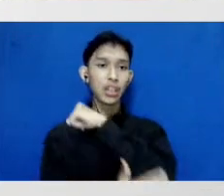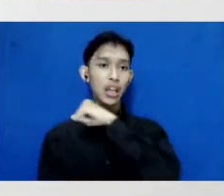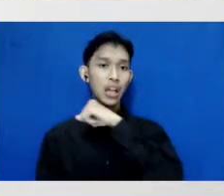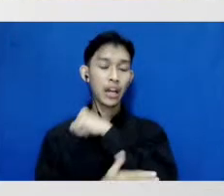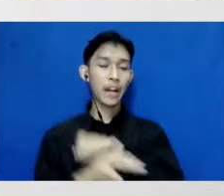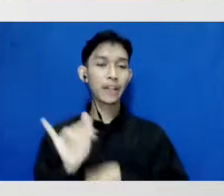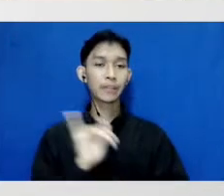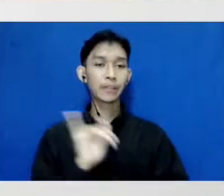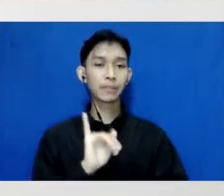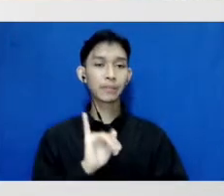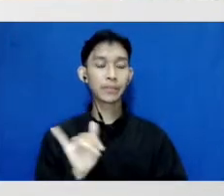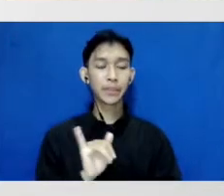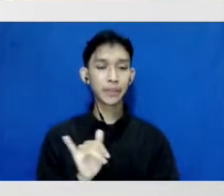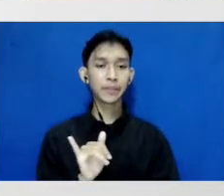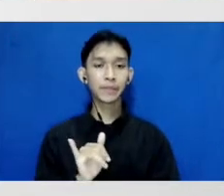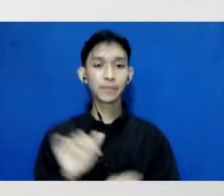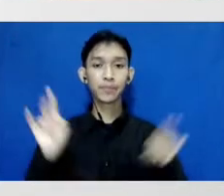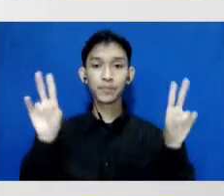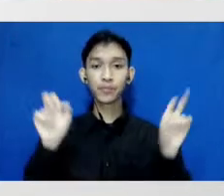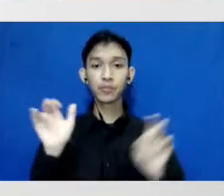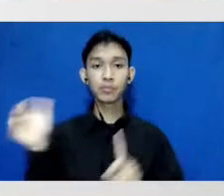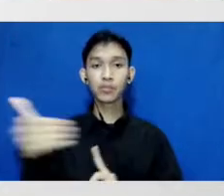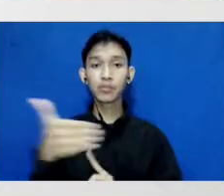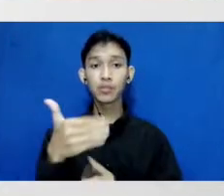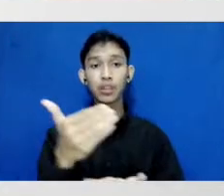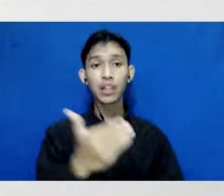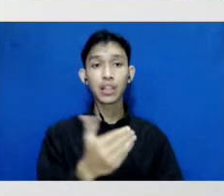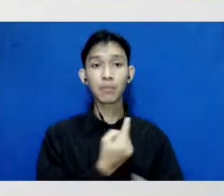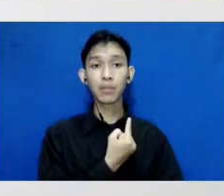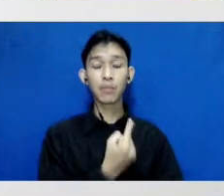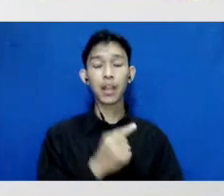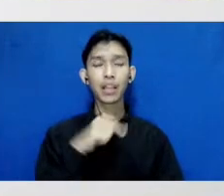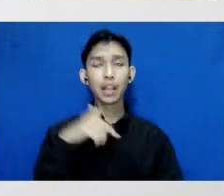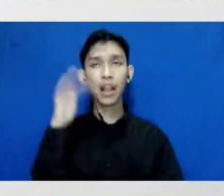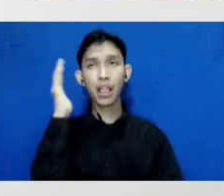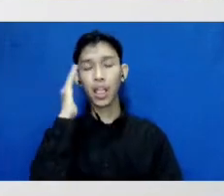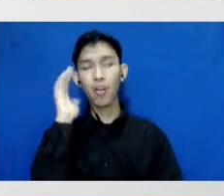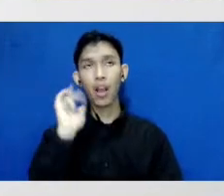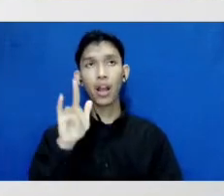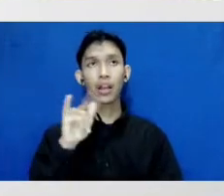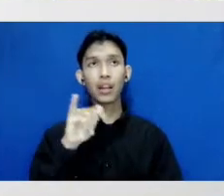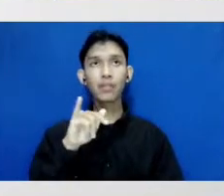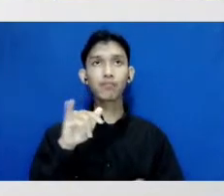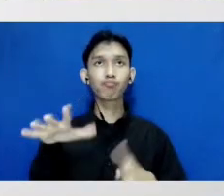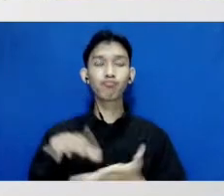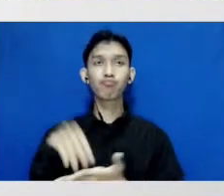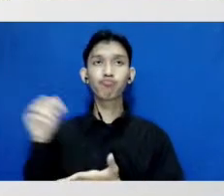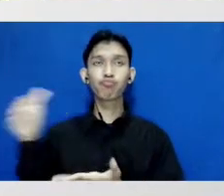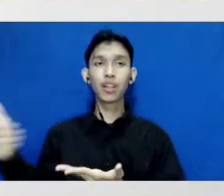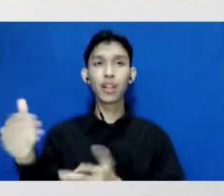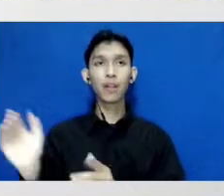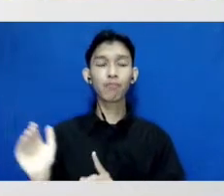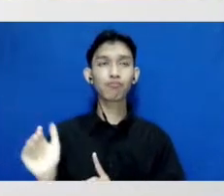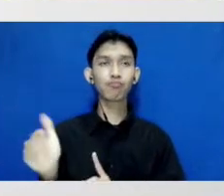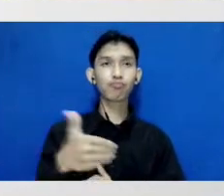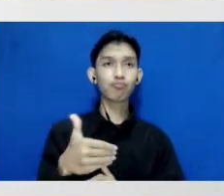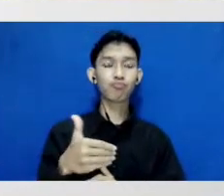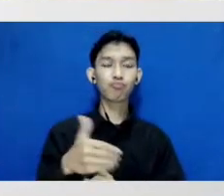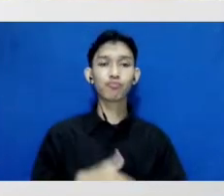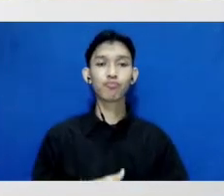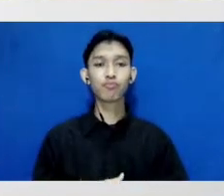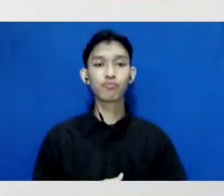di dalam topik perlindungan data pribadi, kita mengenal ada yang namanya General Data Protection Regulation dari EU, GDPR.